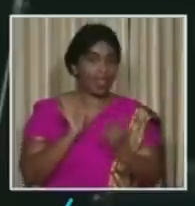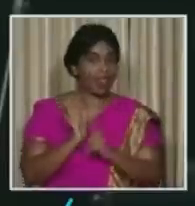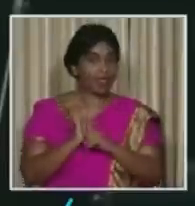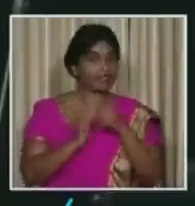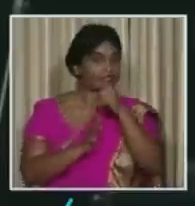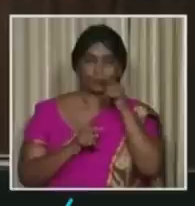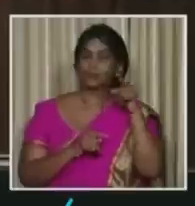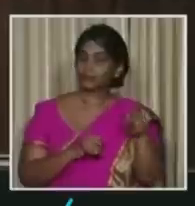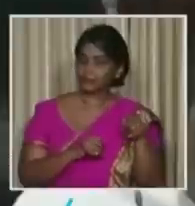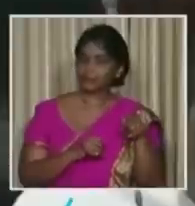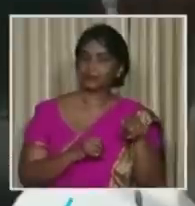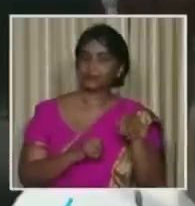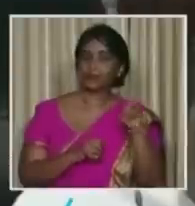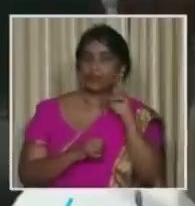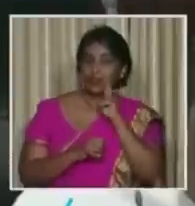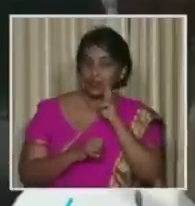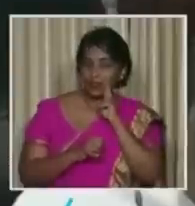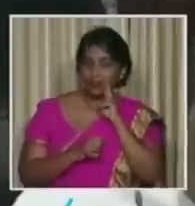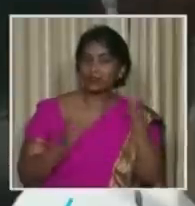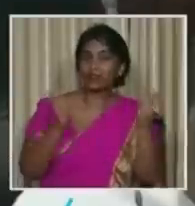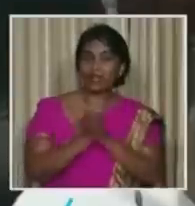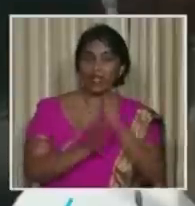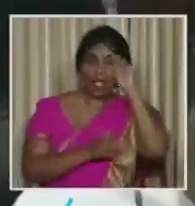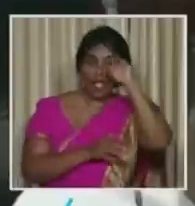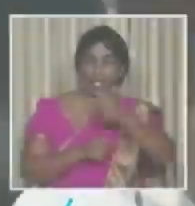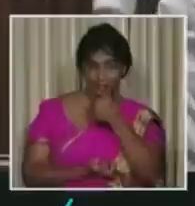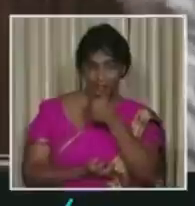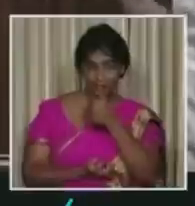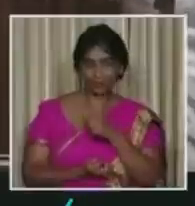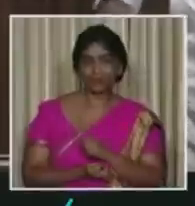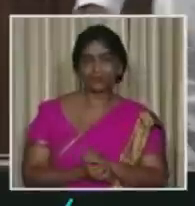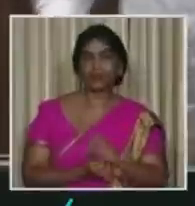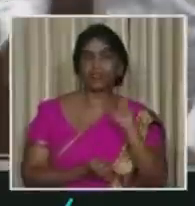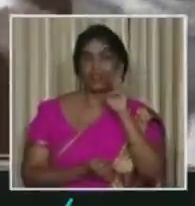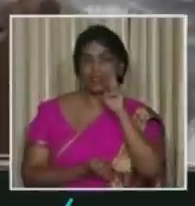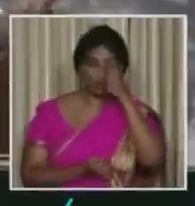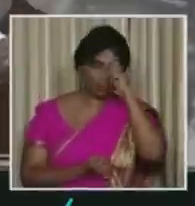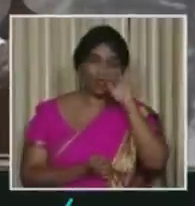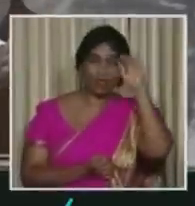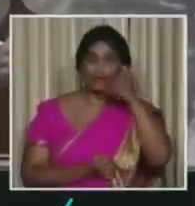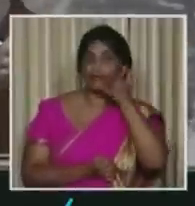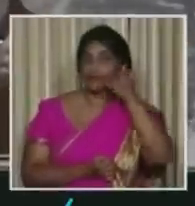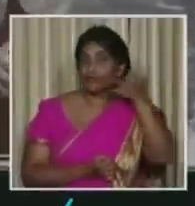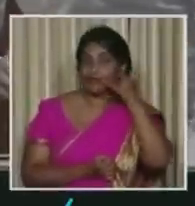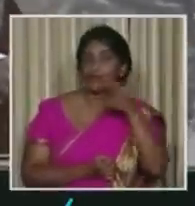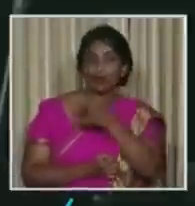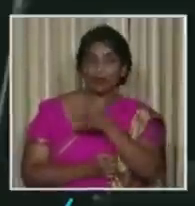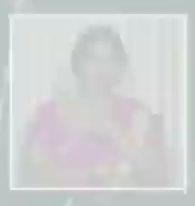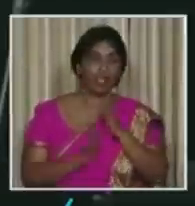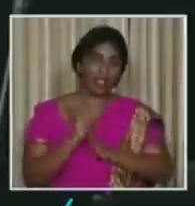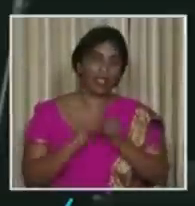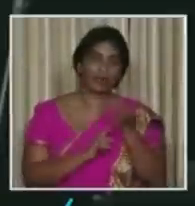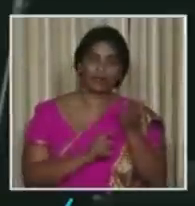නම් ඔයාට නොමිනේෂන් දෙන්නේ නැහැ. රනිල් වික්‍රමසිංහත් එක්ක අලියාගේ නැට්ටේලිලා ඉන්නවා. රනිල් වික්‍රමසිංහ මහත්තයාට රැට දුරකතනෙන් කතා කරලා වගේ ෆෝන් එකේ තියෙනව නේද